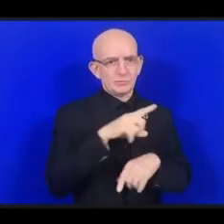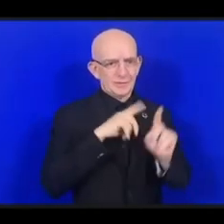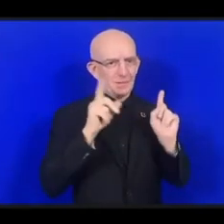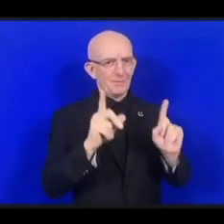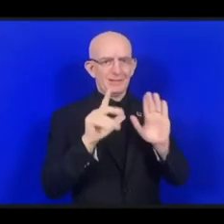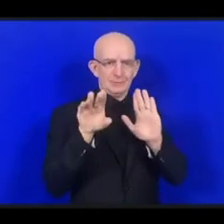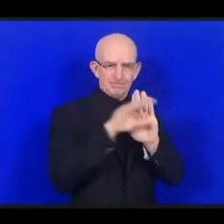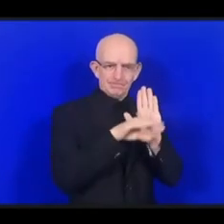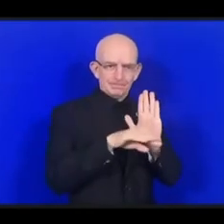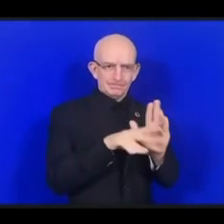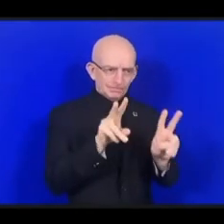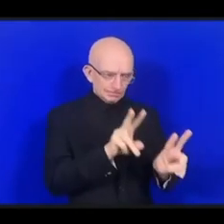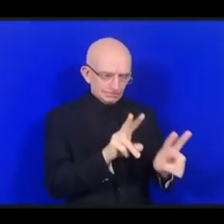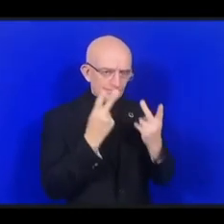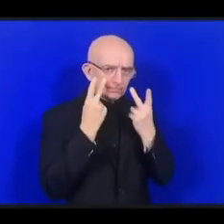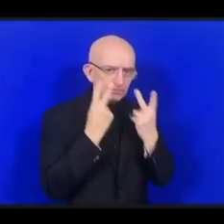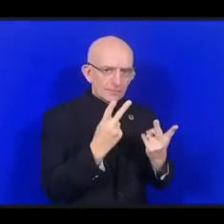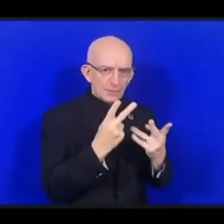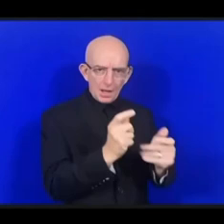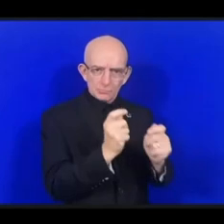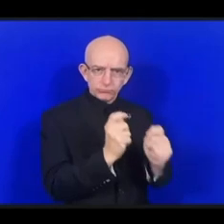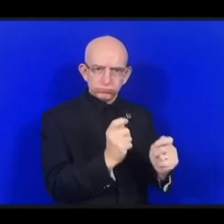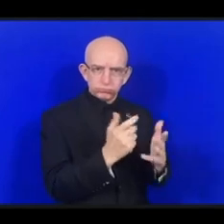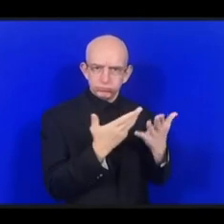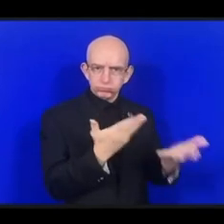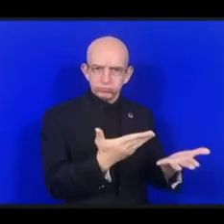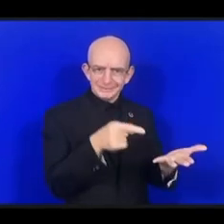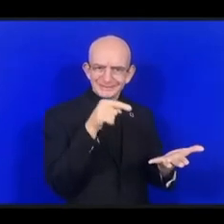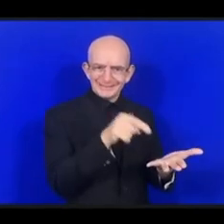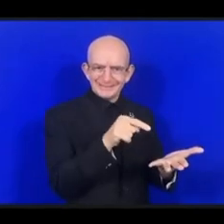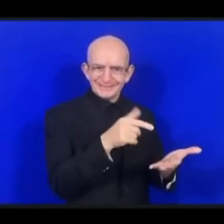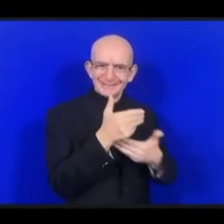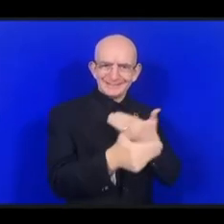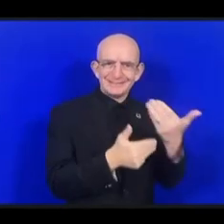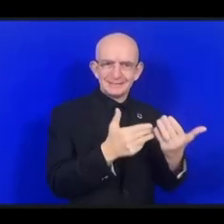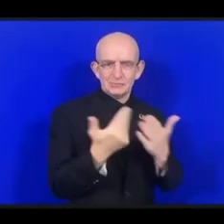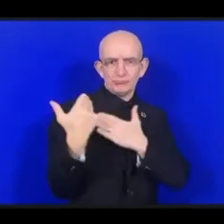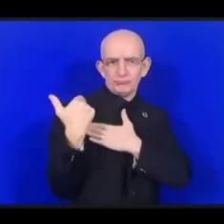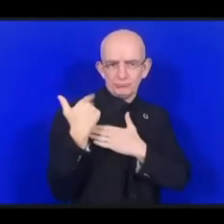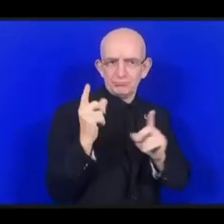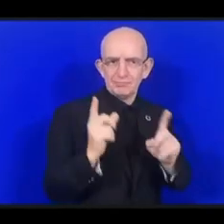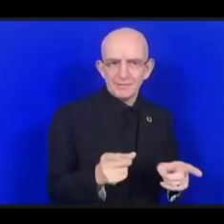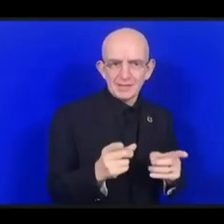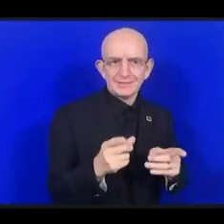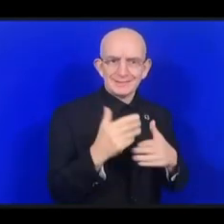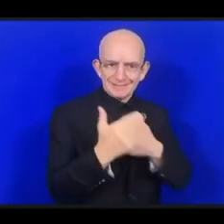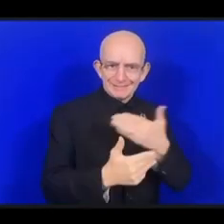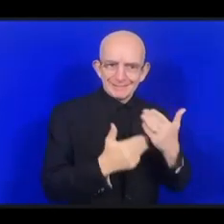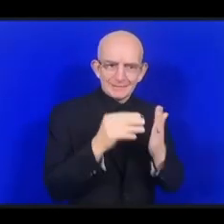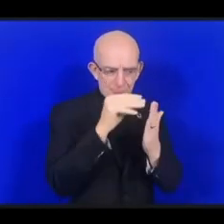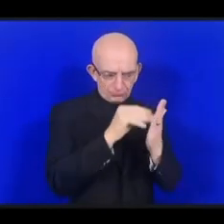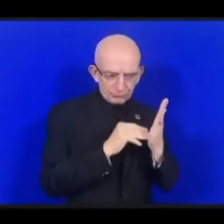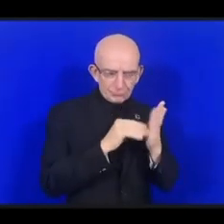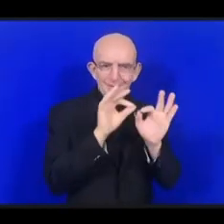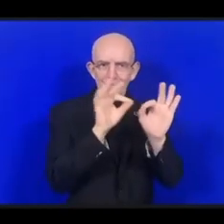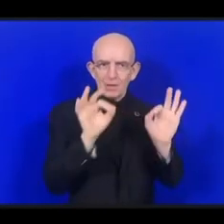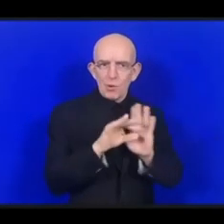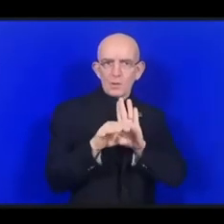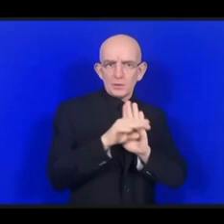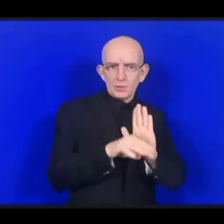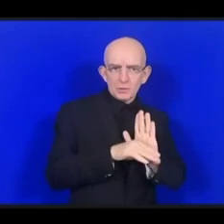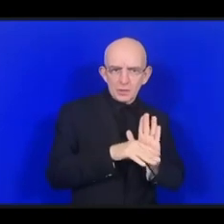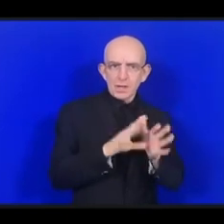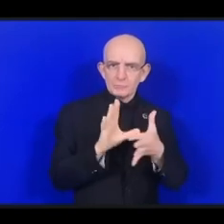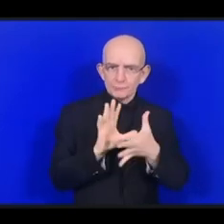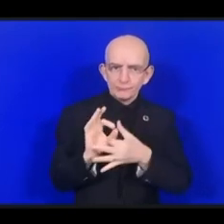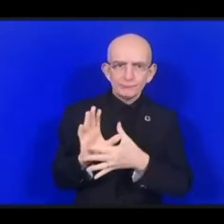切合作，包括政府、私营部门、国际和民间社